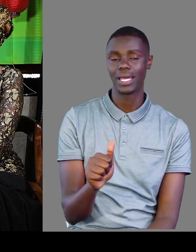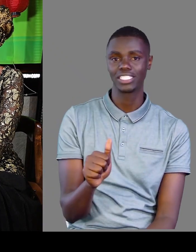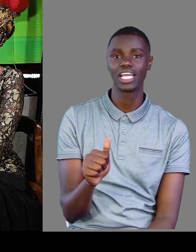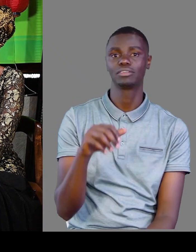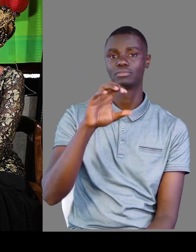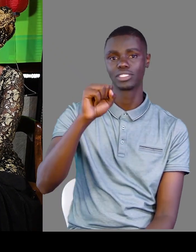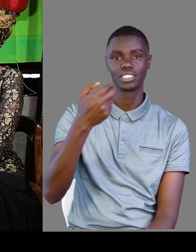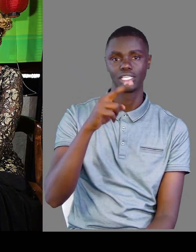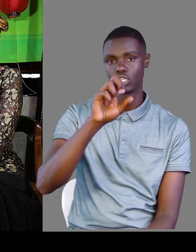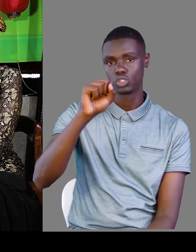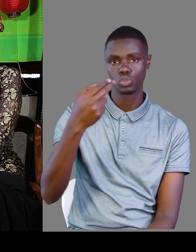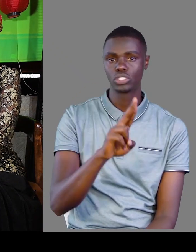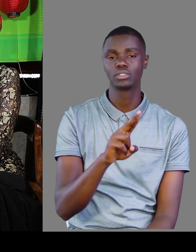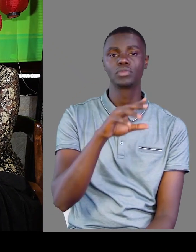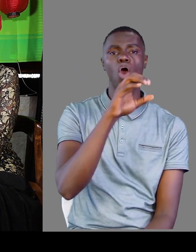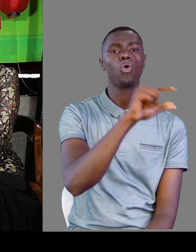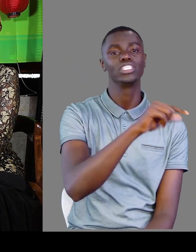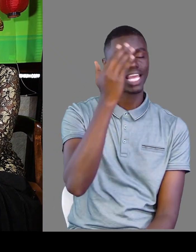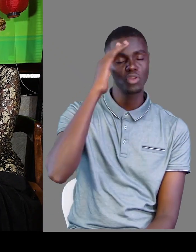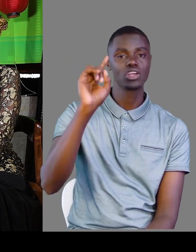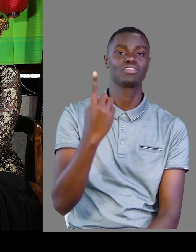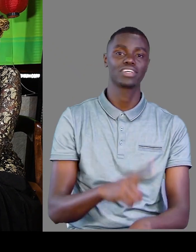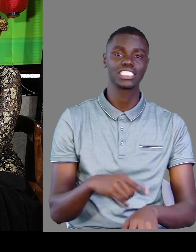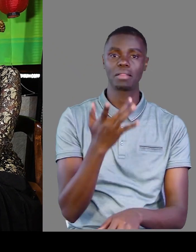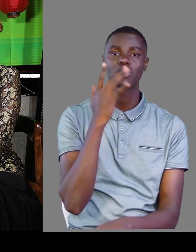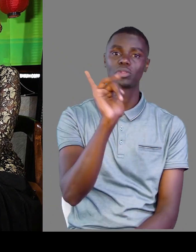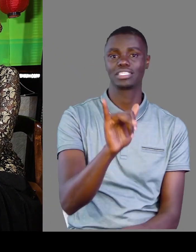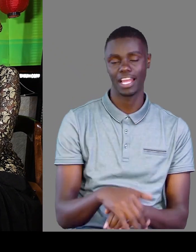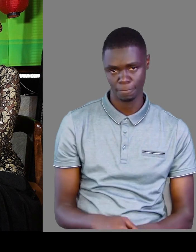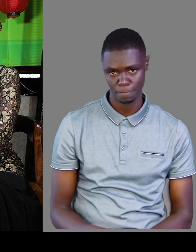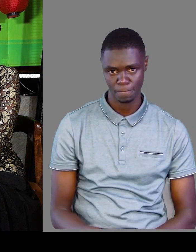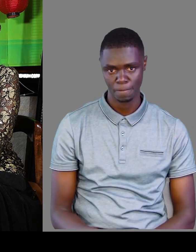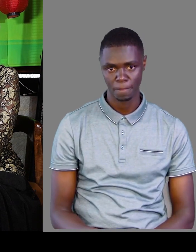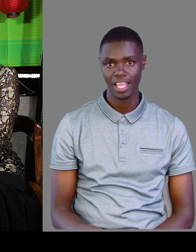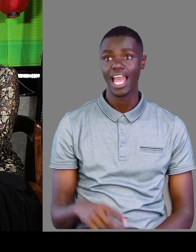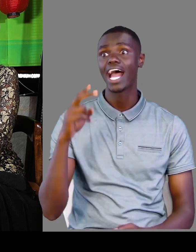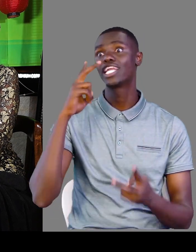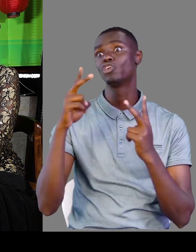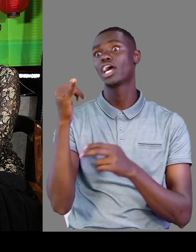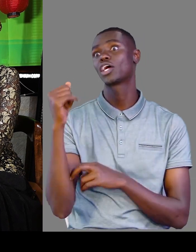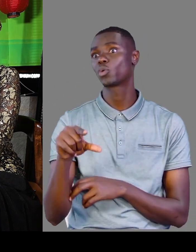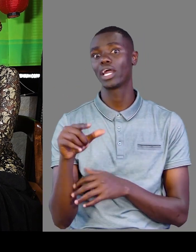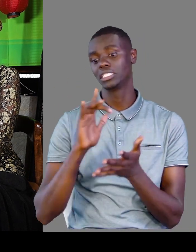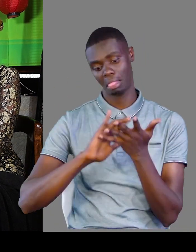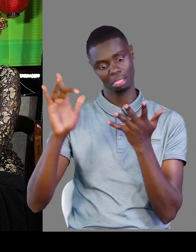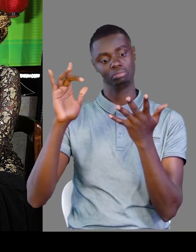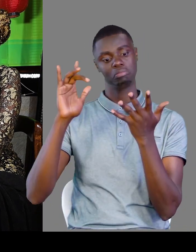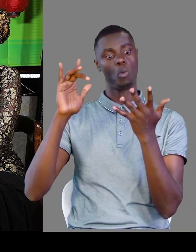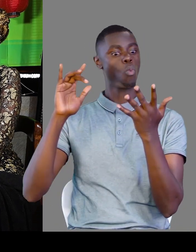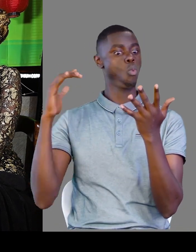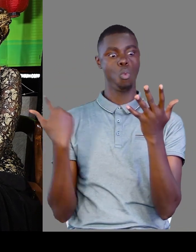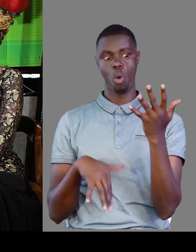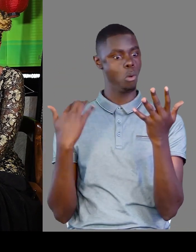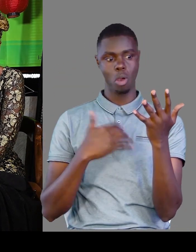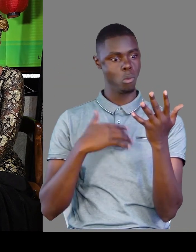So to all the babes wenye wamekuwa kituma DM, wenye sasa watatuma hii mwezi tuki advance. Manze hapa lazima niwalete. Unaona venye kuna